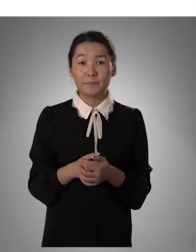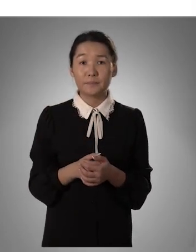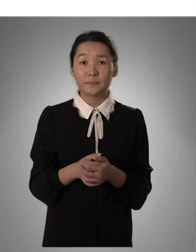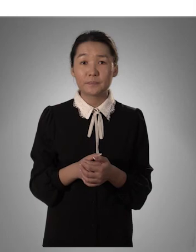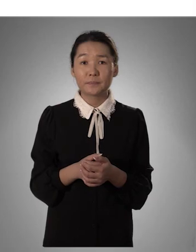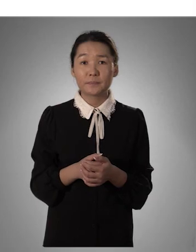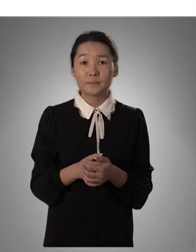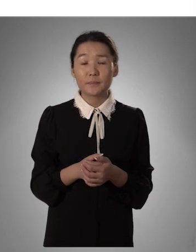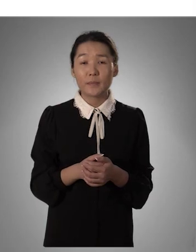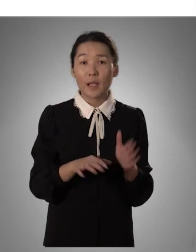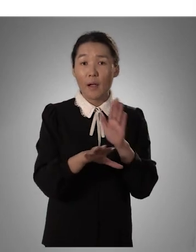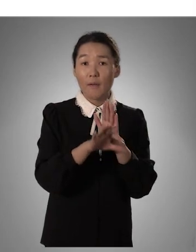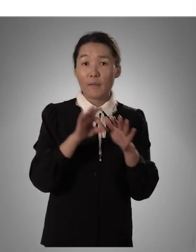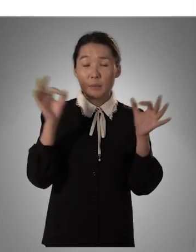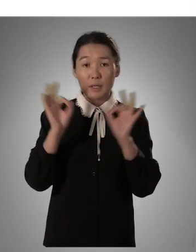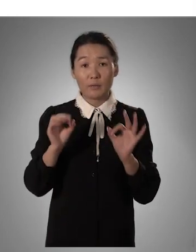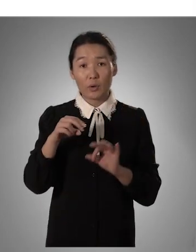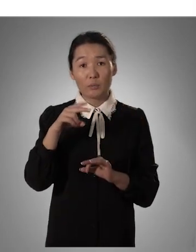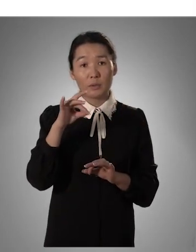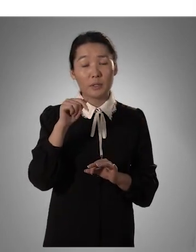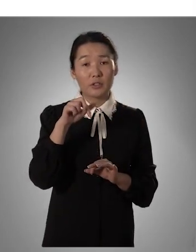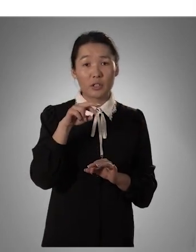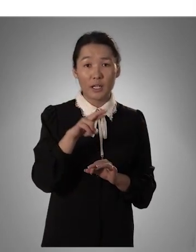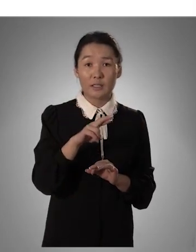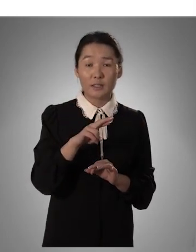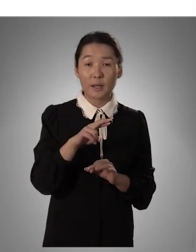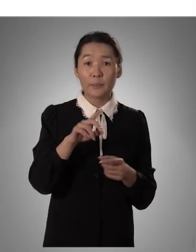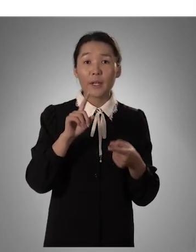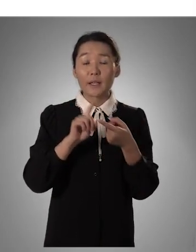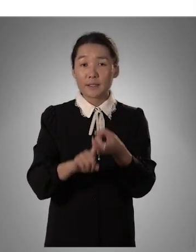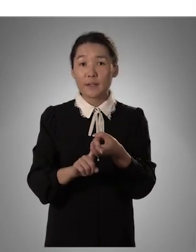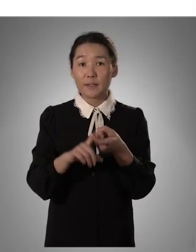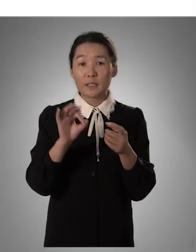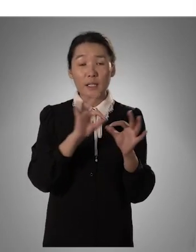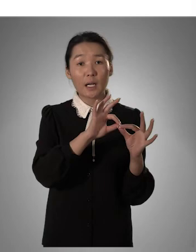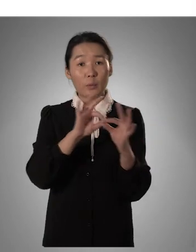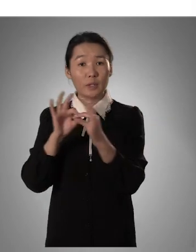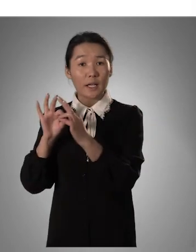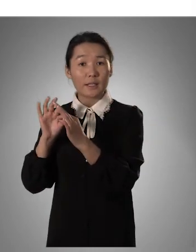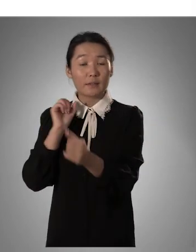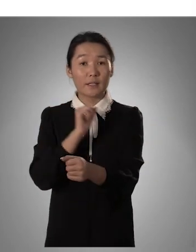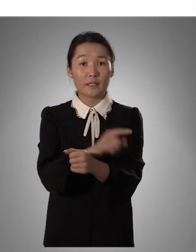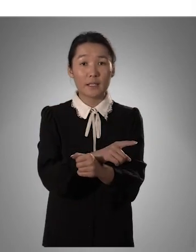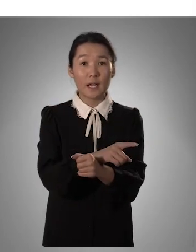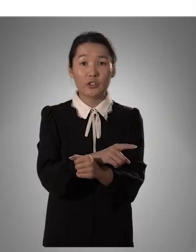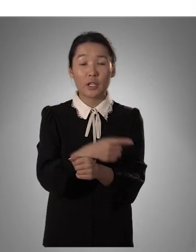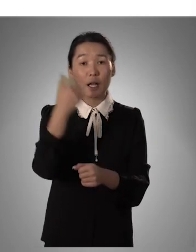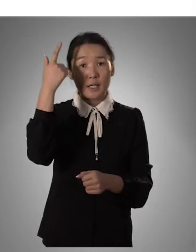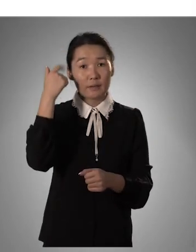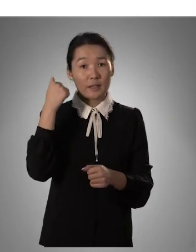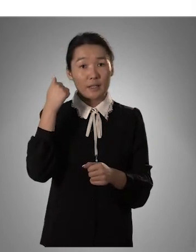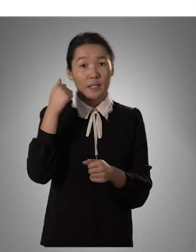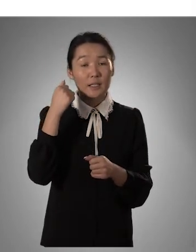выбор формы причастия зависит от коммуникативной задачи и владения автором правилами